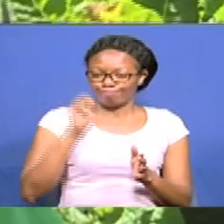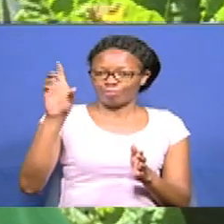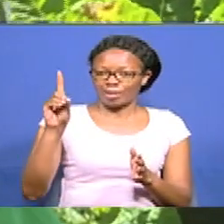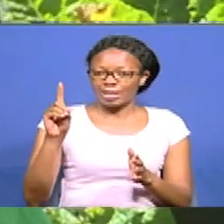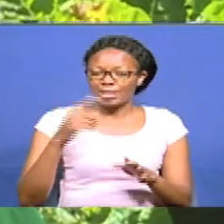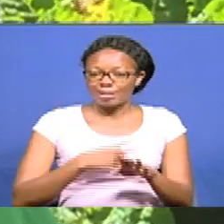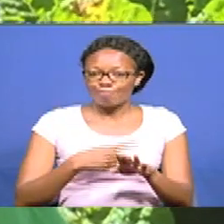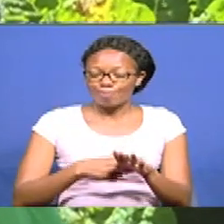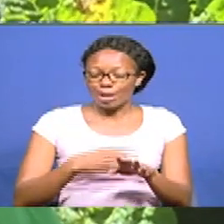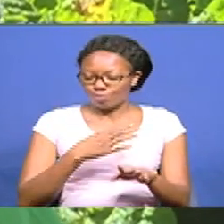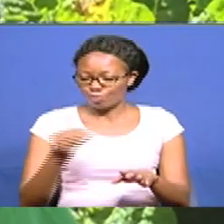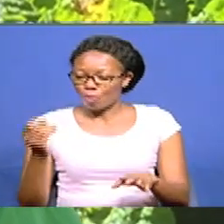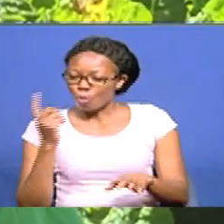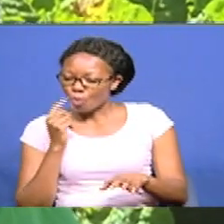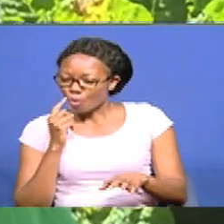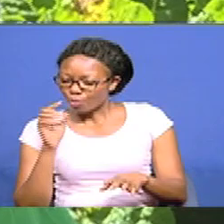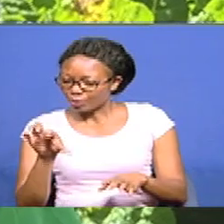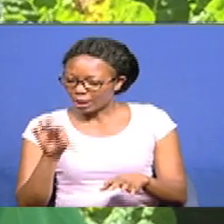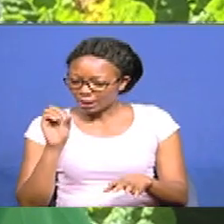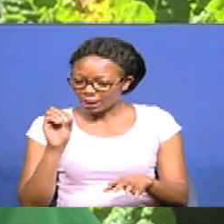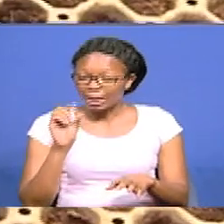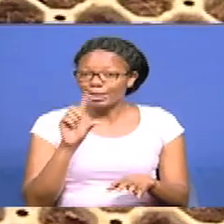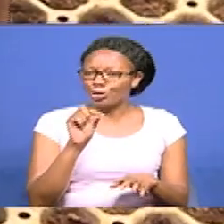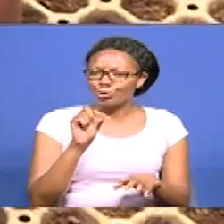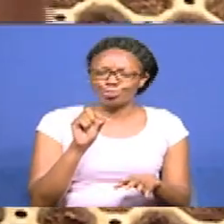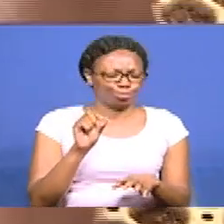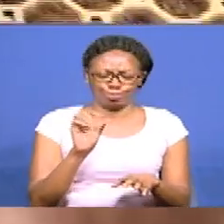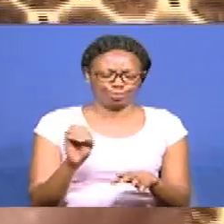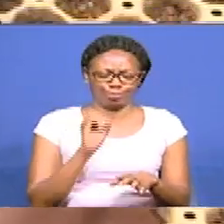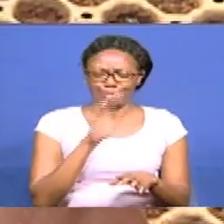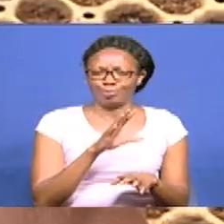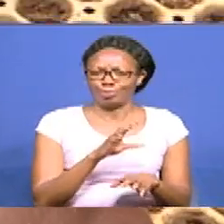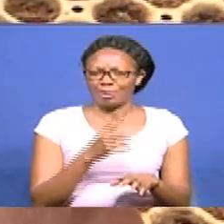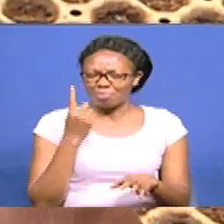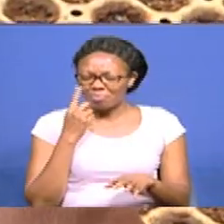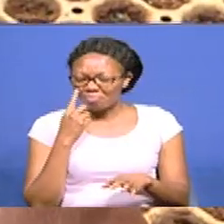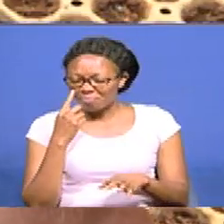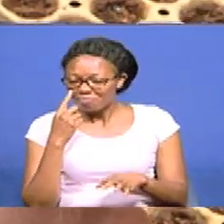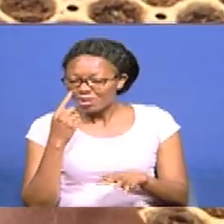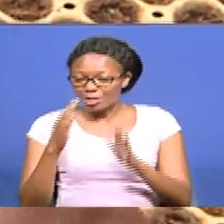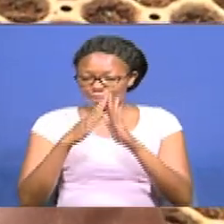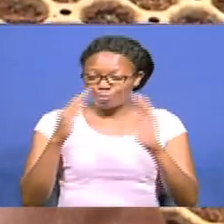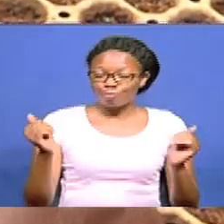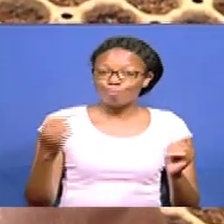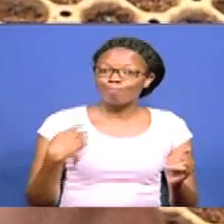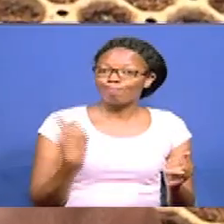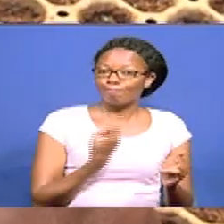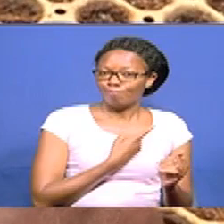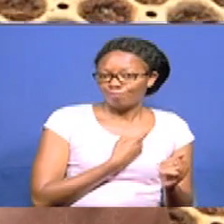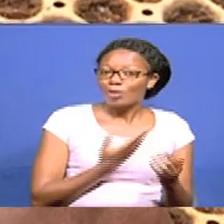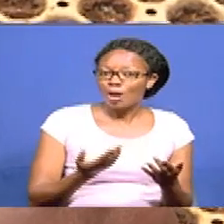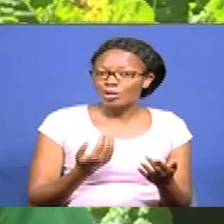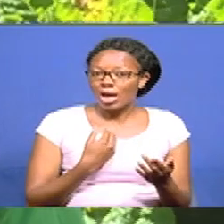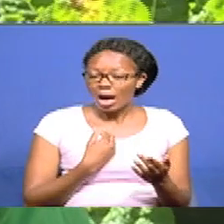sana sana zinakuwa na bei kali sana. Juu hizi begu meona kwa nasaria yetu, hiyo begu